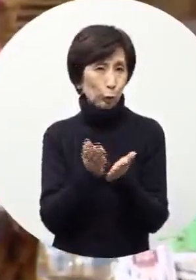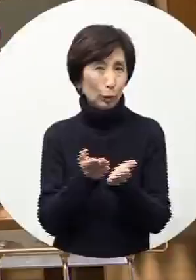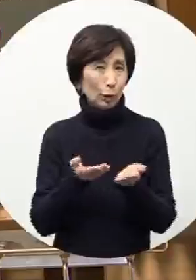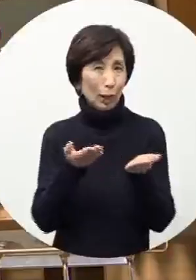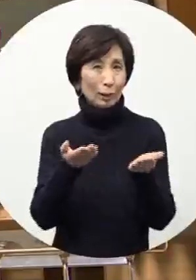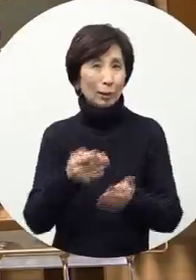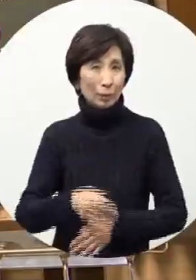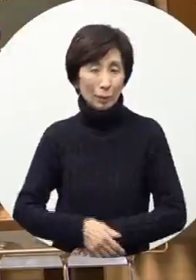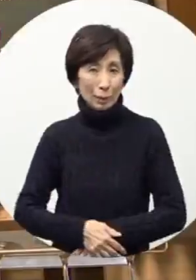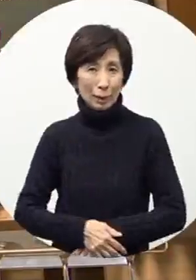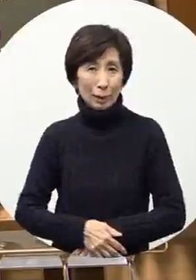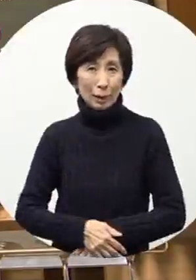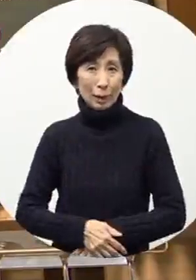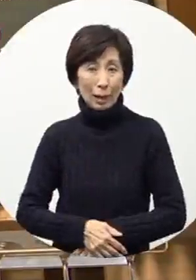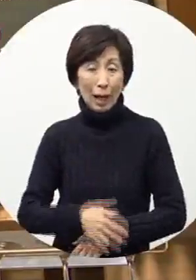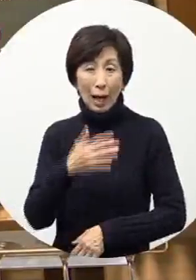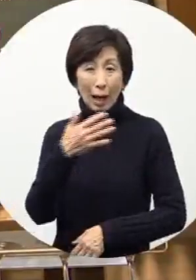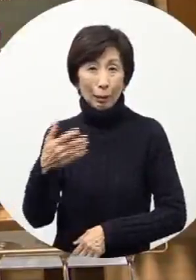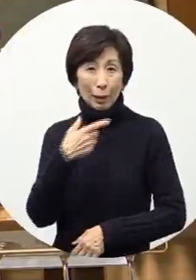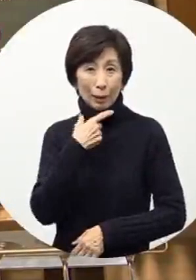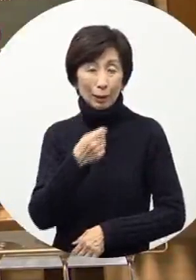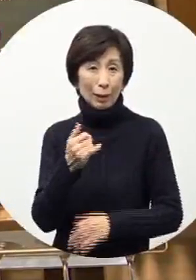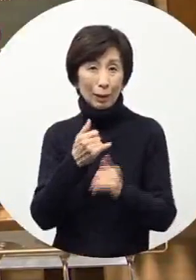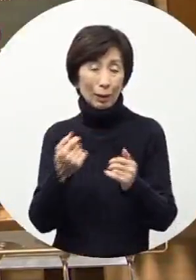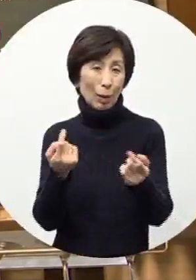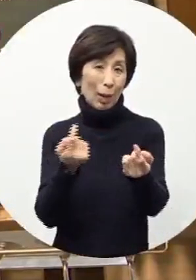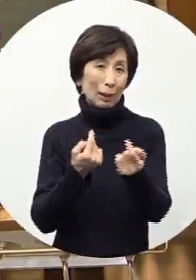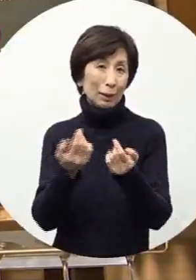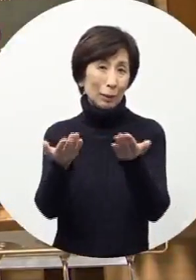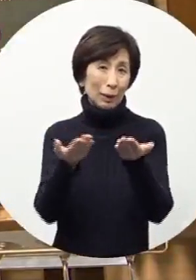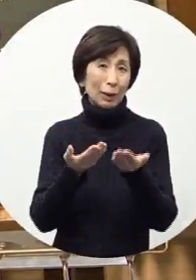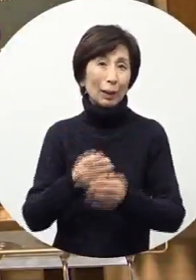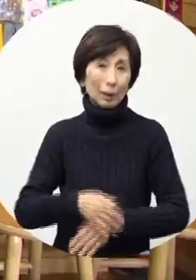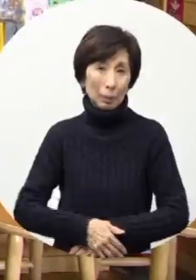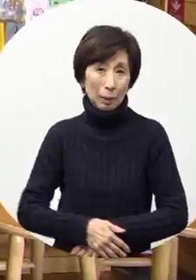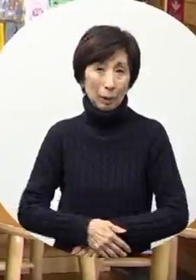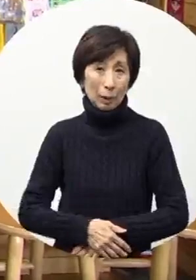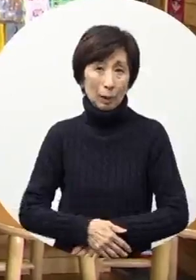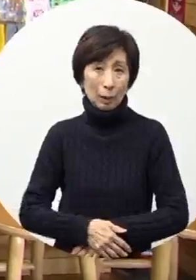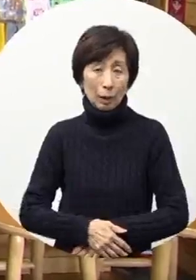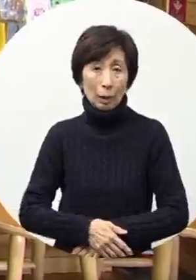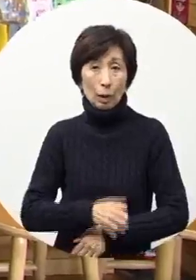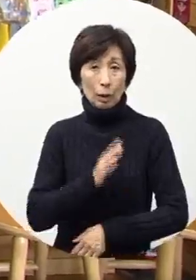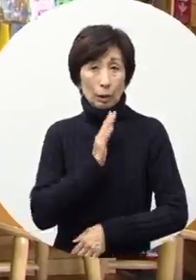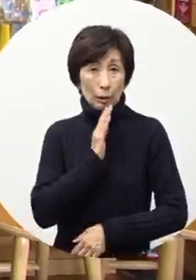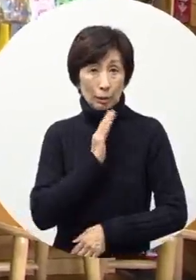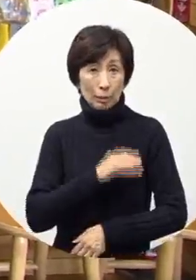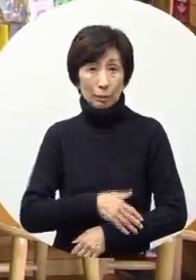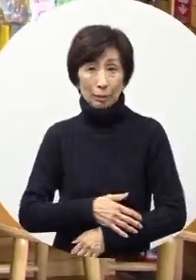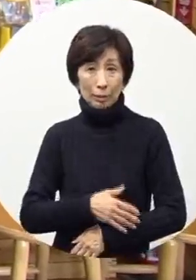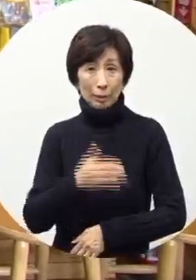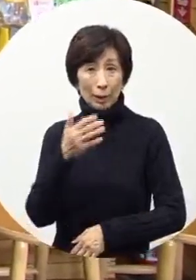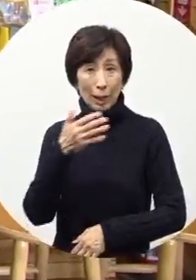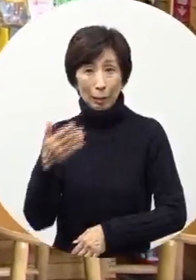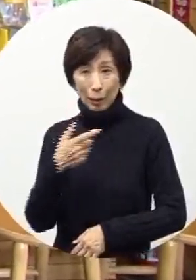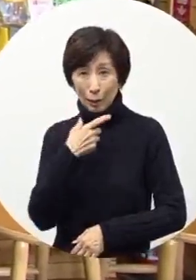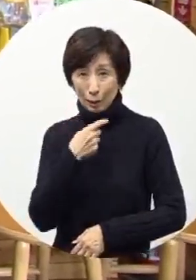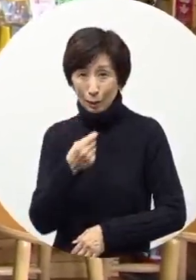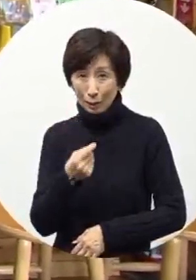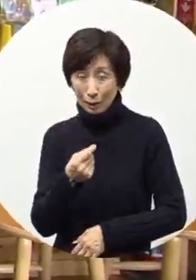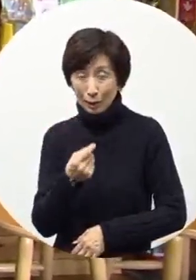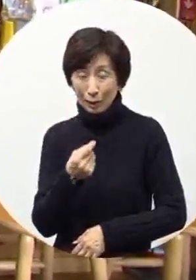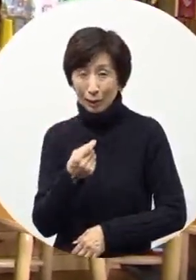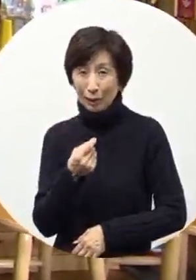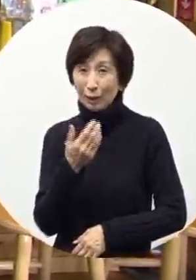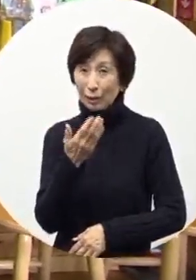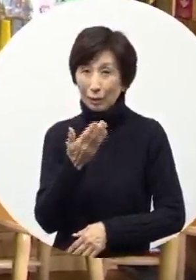、こう皆さんがこうアメリカ好きな方が結構いらっしゃってくれる感じですね。 実際あのアメリカが好きでこのアメリカ